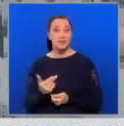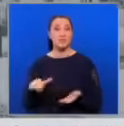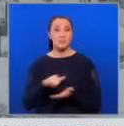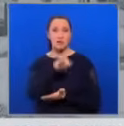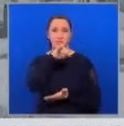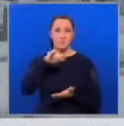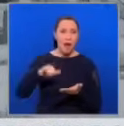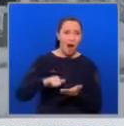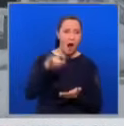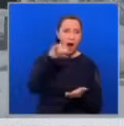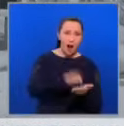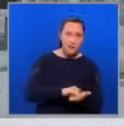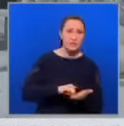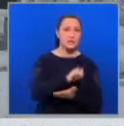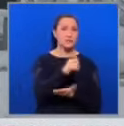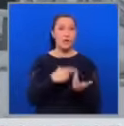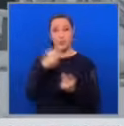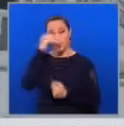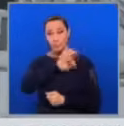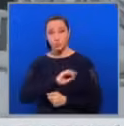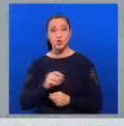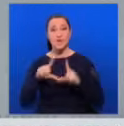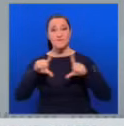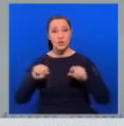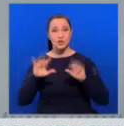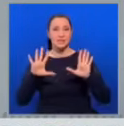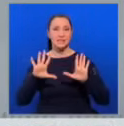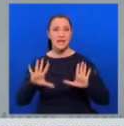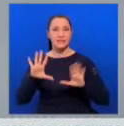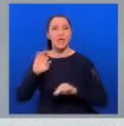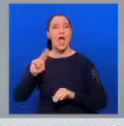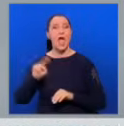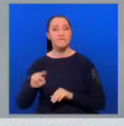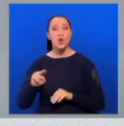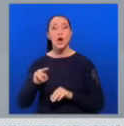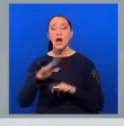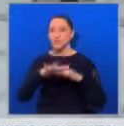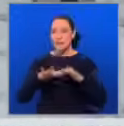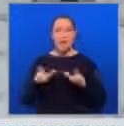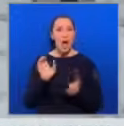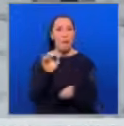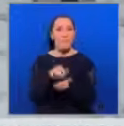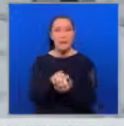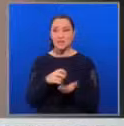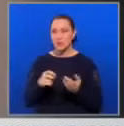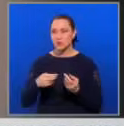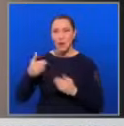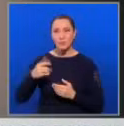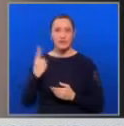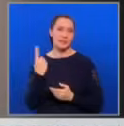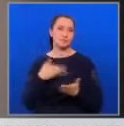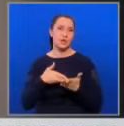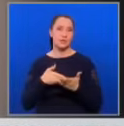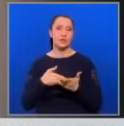ваучери за храна на летището за по 0 снежният капан обаче ми е излязъл скъпо не само заради чакането платил съм не